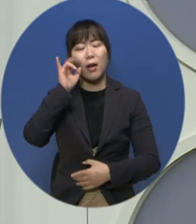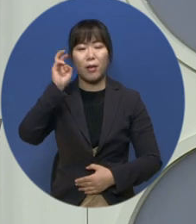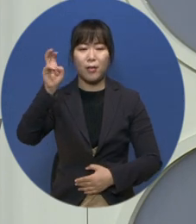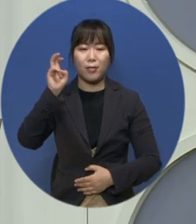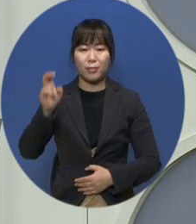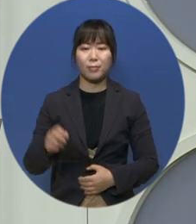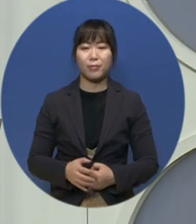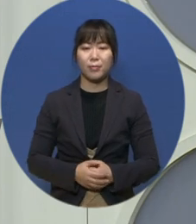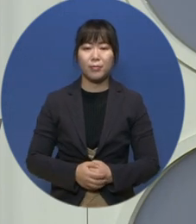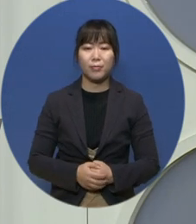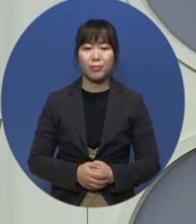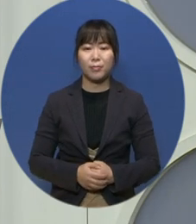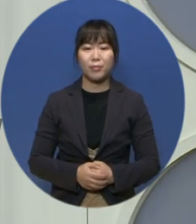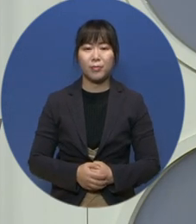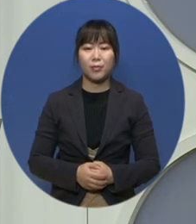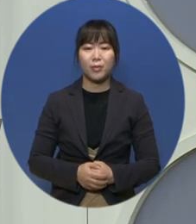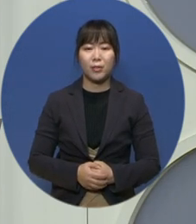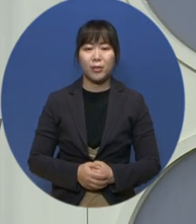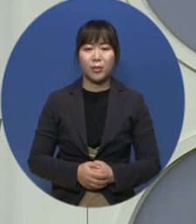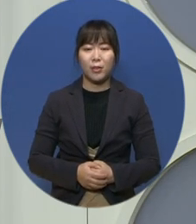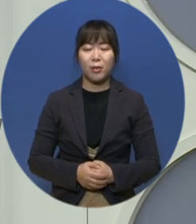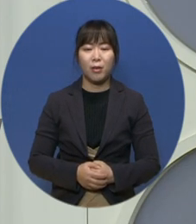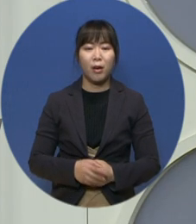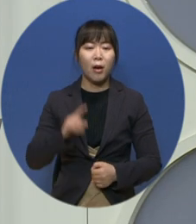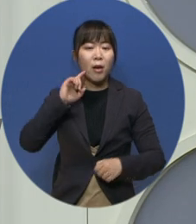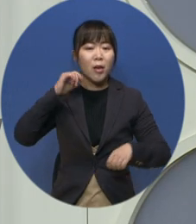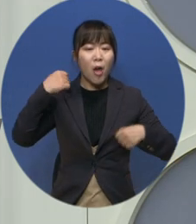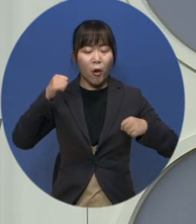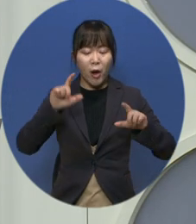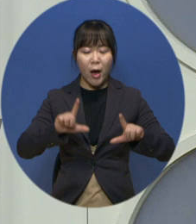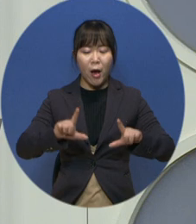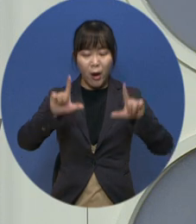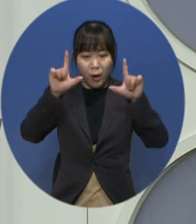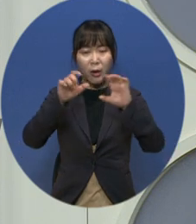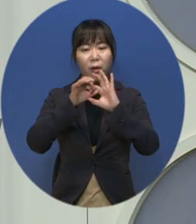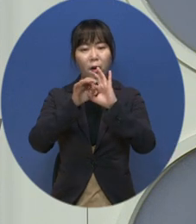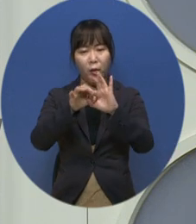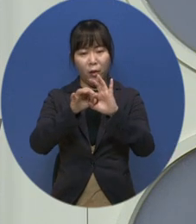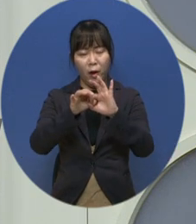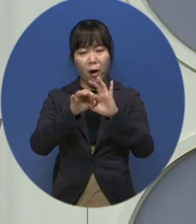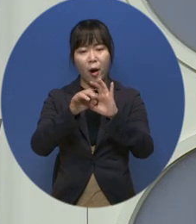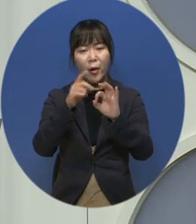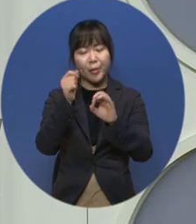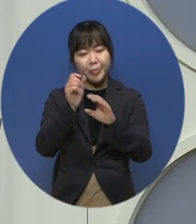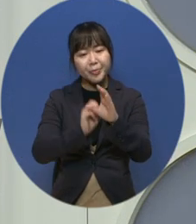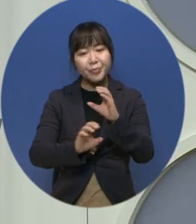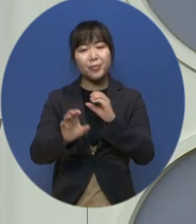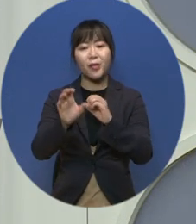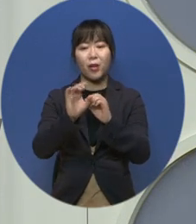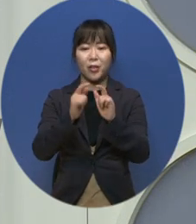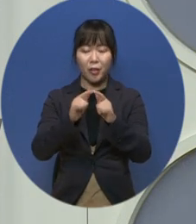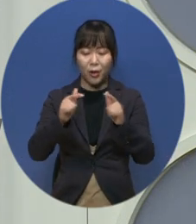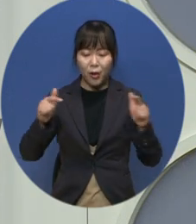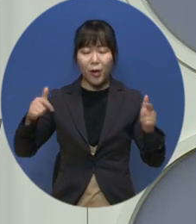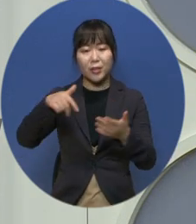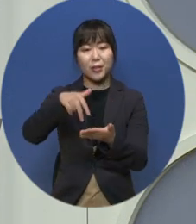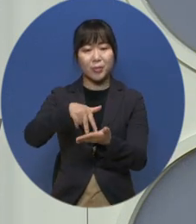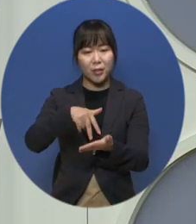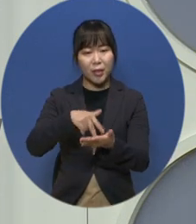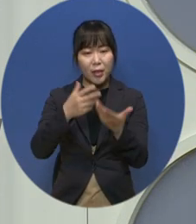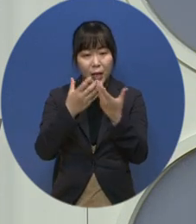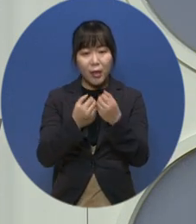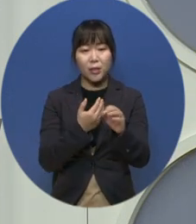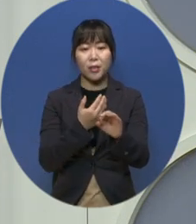생각을 하거든요. 이런 연극의 해를 통해서 저희가 조금 더 이렇게 다양한 측면에서 예를